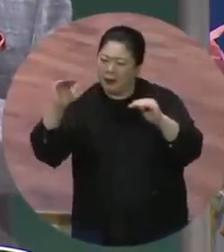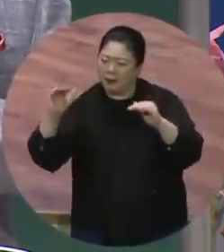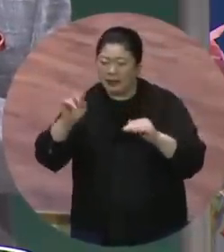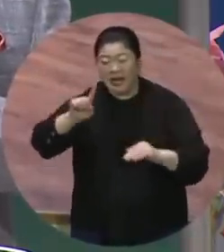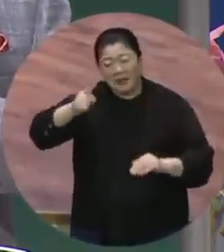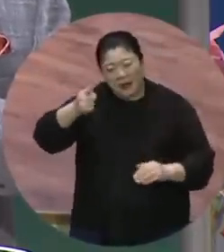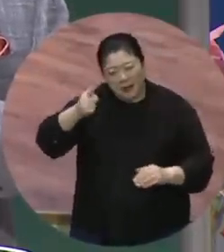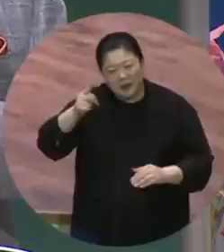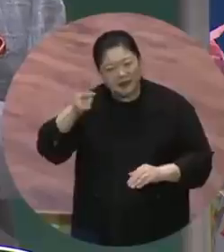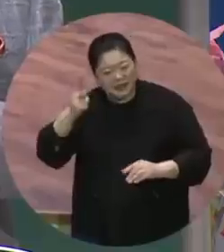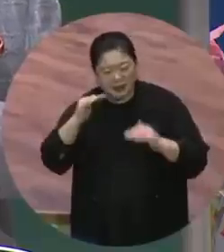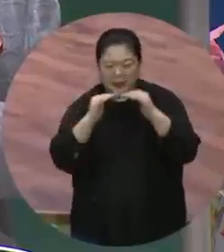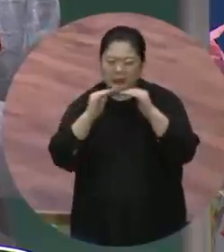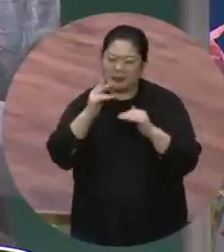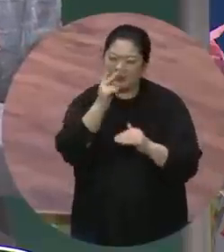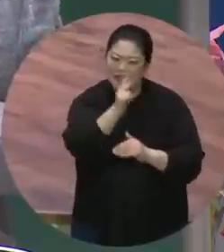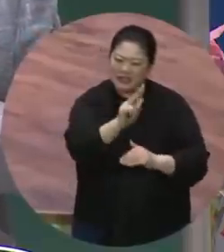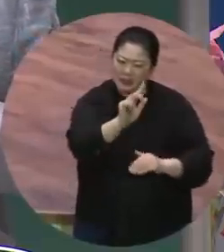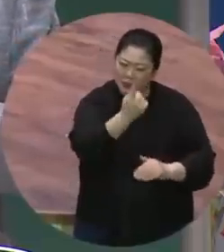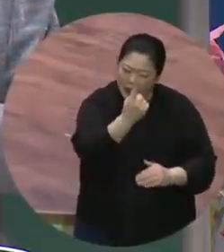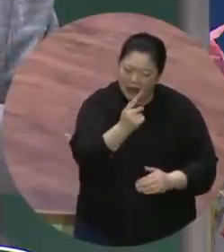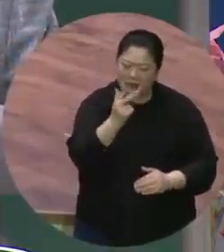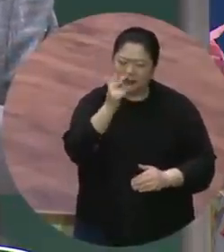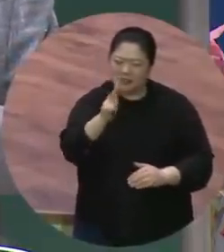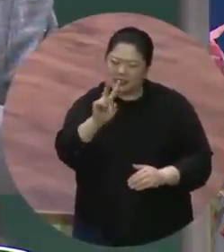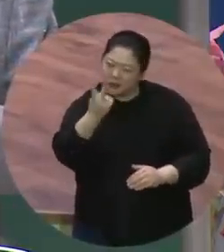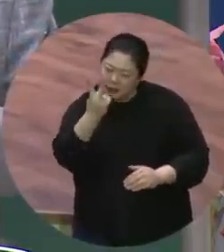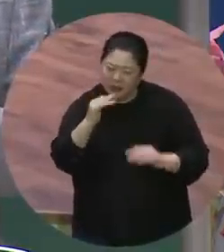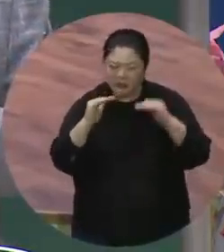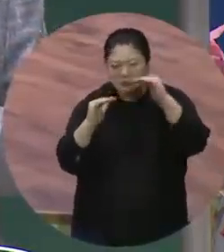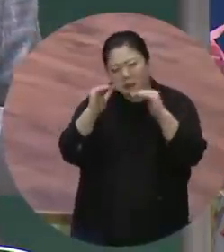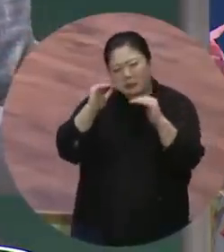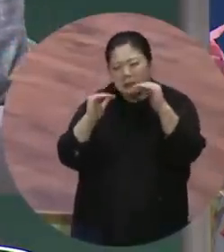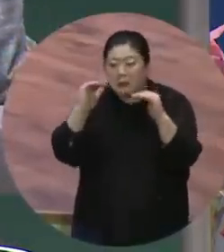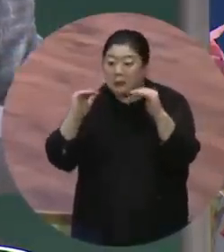200명 왔다 갔다 해요. 50명 왔다 갔다.